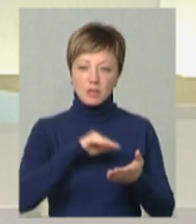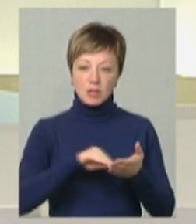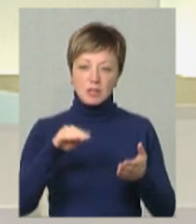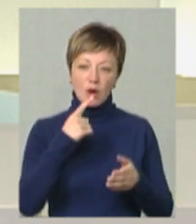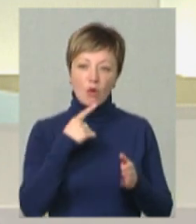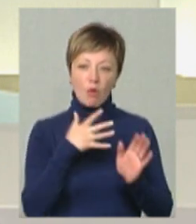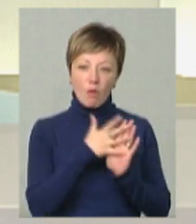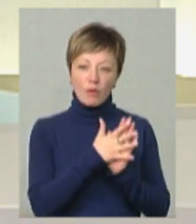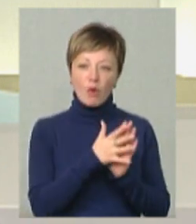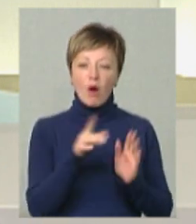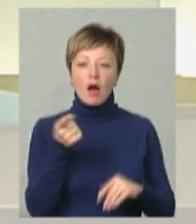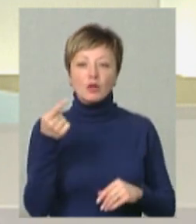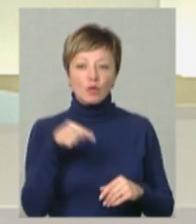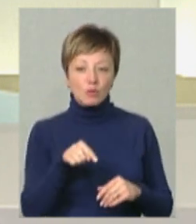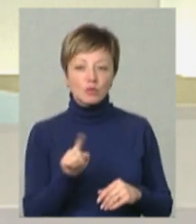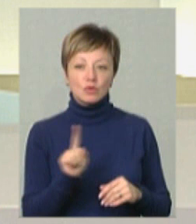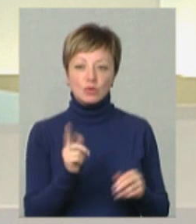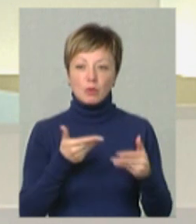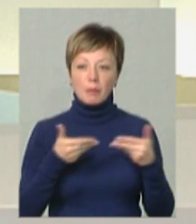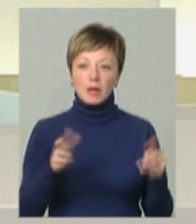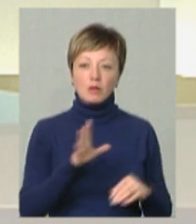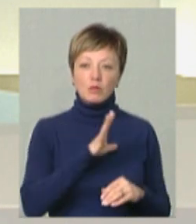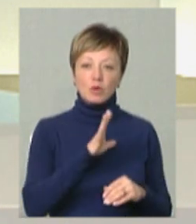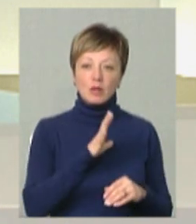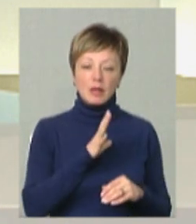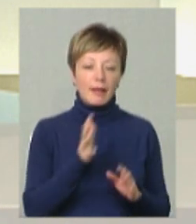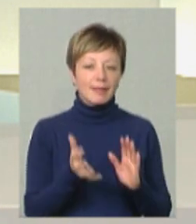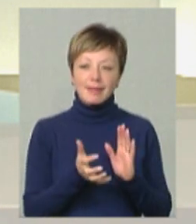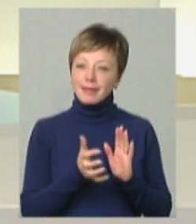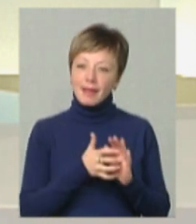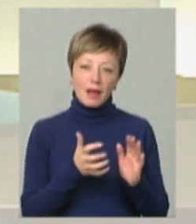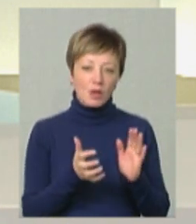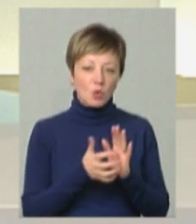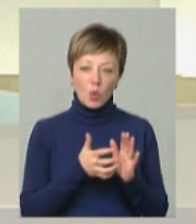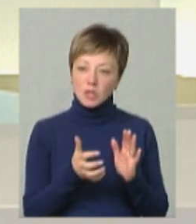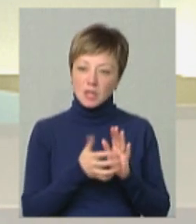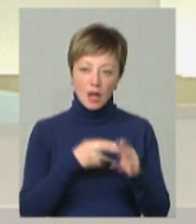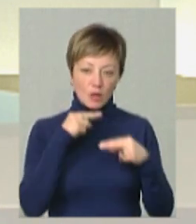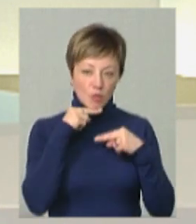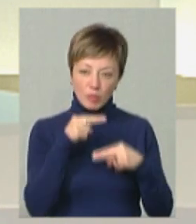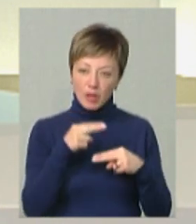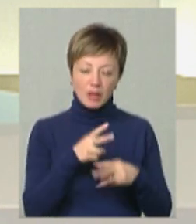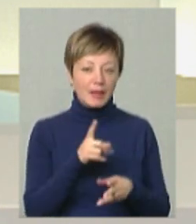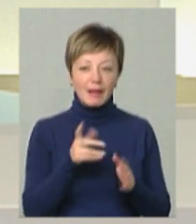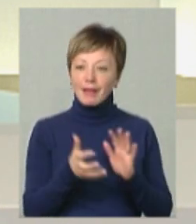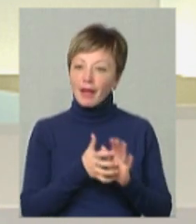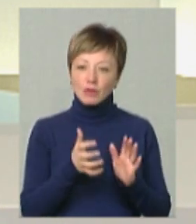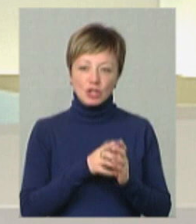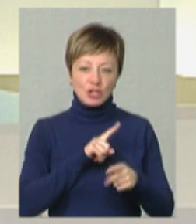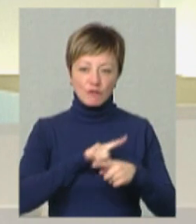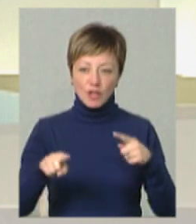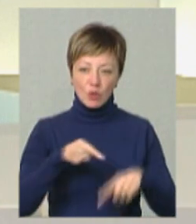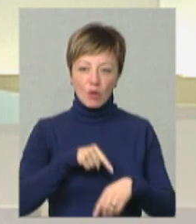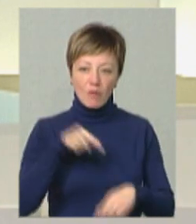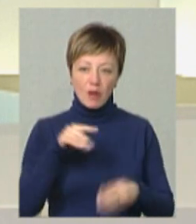А пишеться тому, що ми були недостатньо пильними і недостатньо швидко реагували